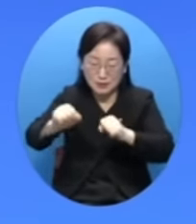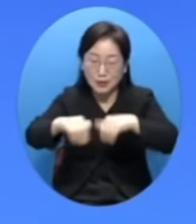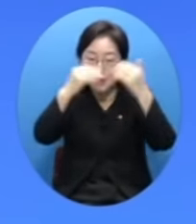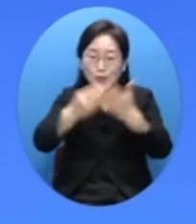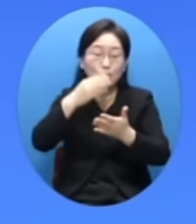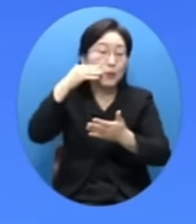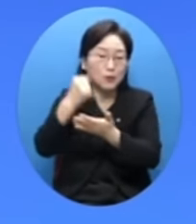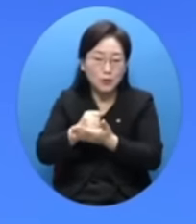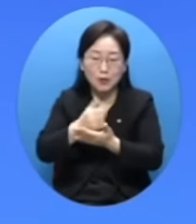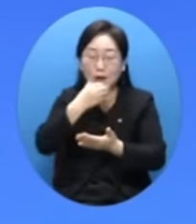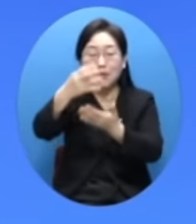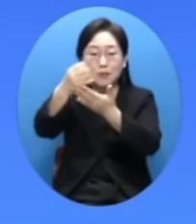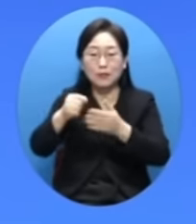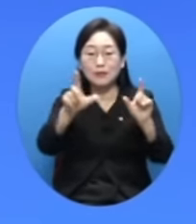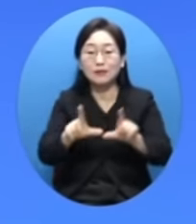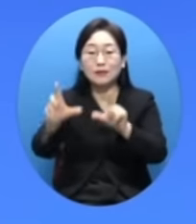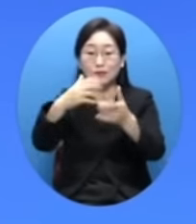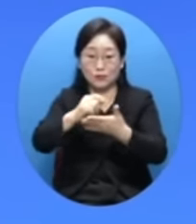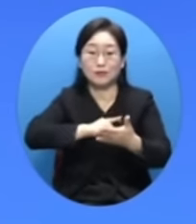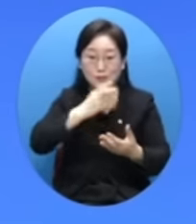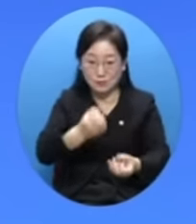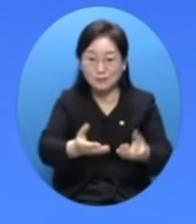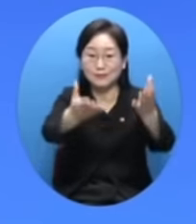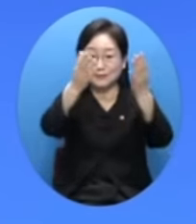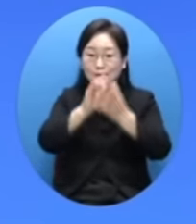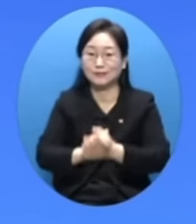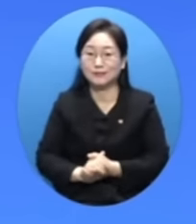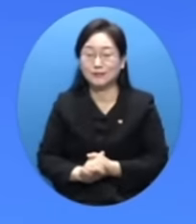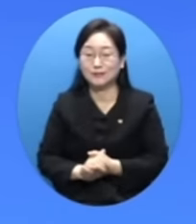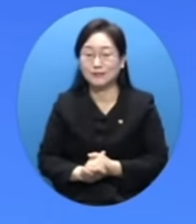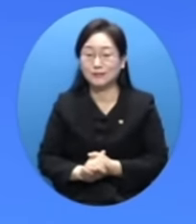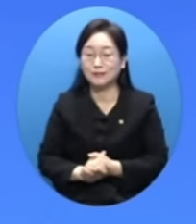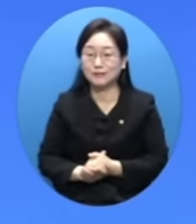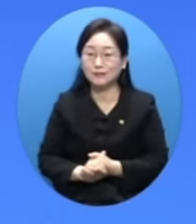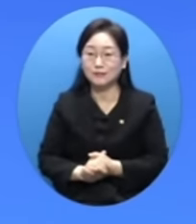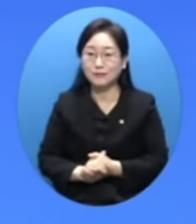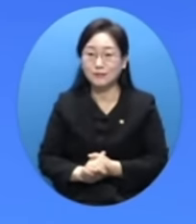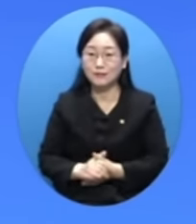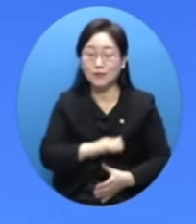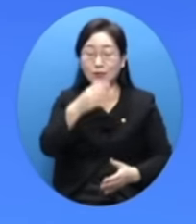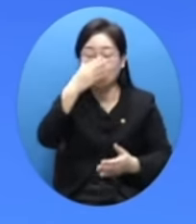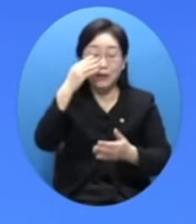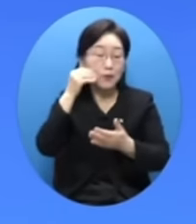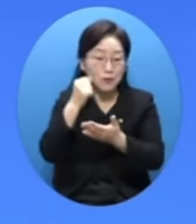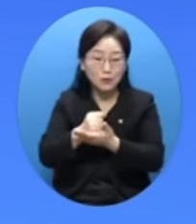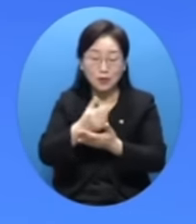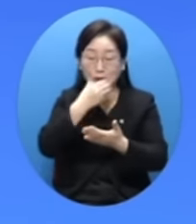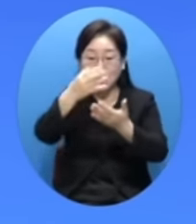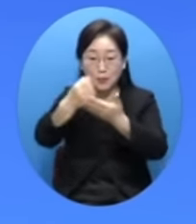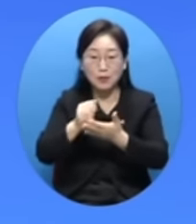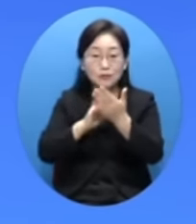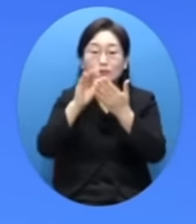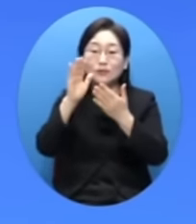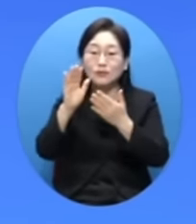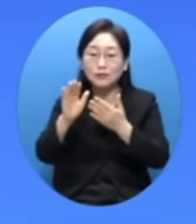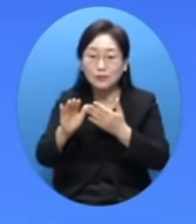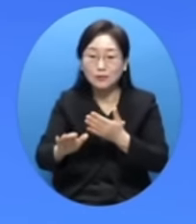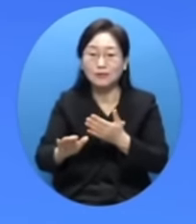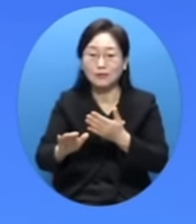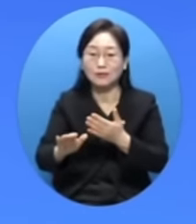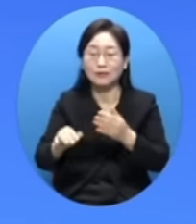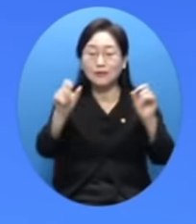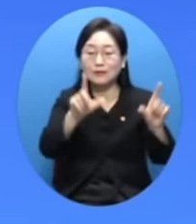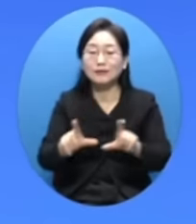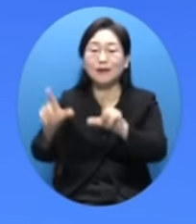받아 누리는 여러분 되시기를 주님의 이름으로 축원합니다 아멘 우리가 형태의 복 받고 나면 우리의